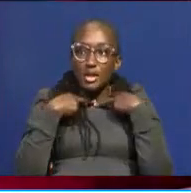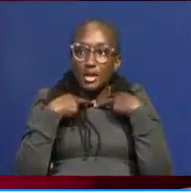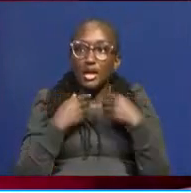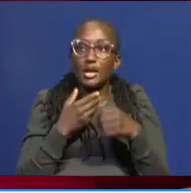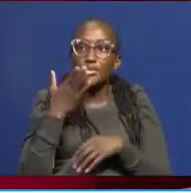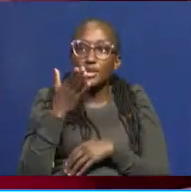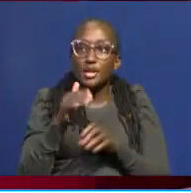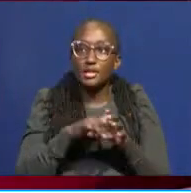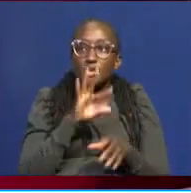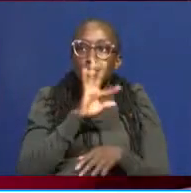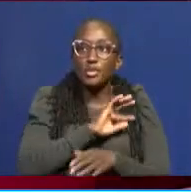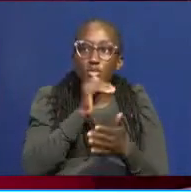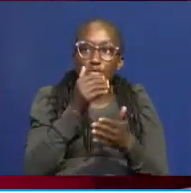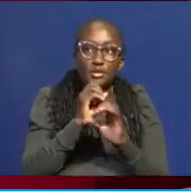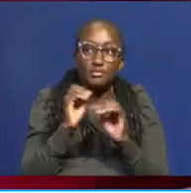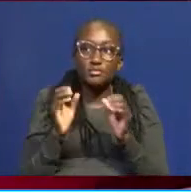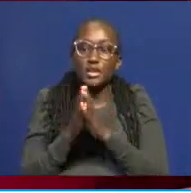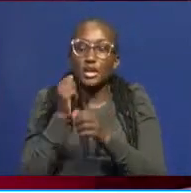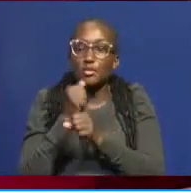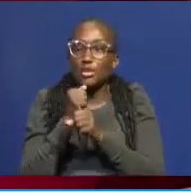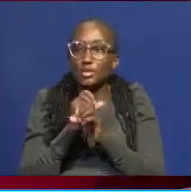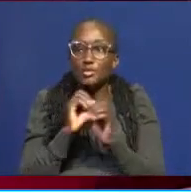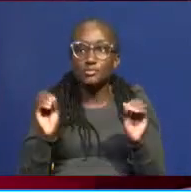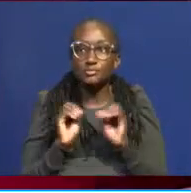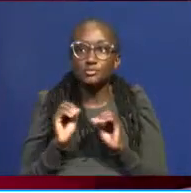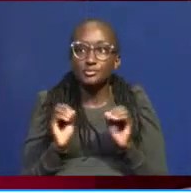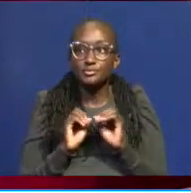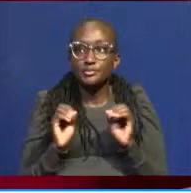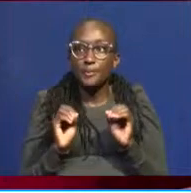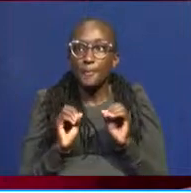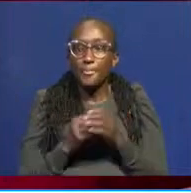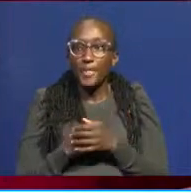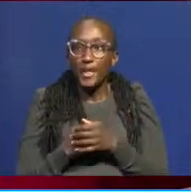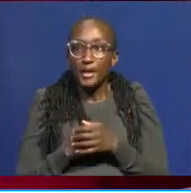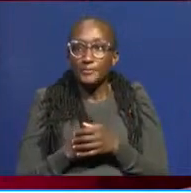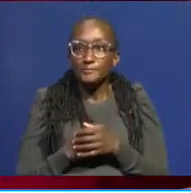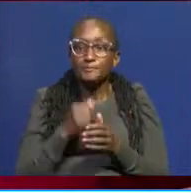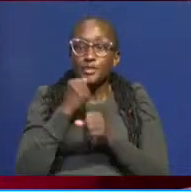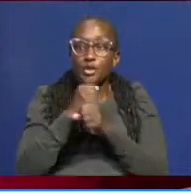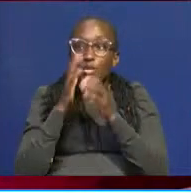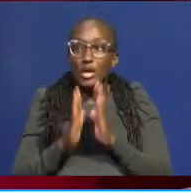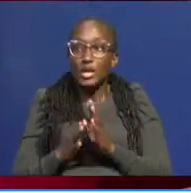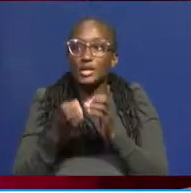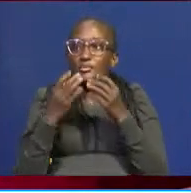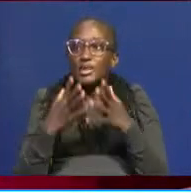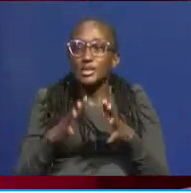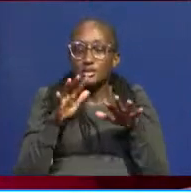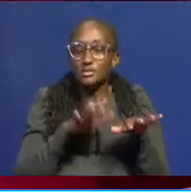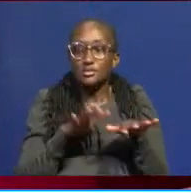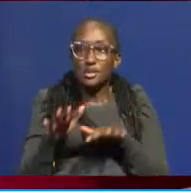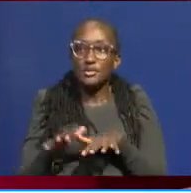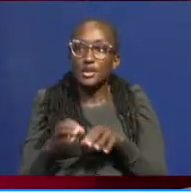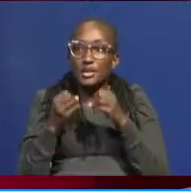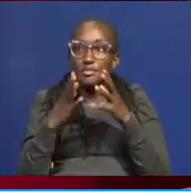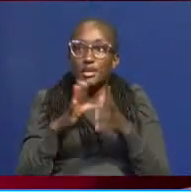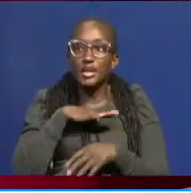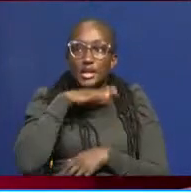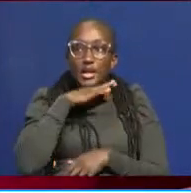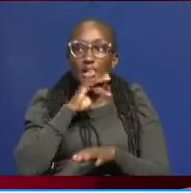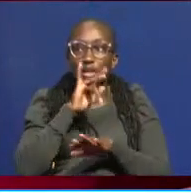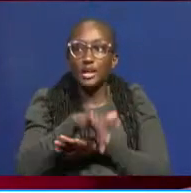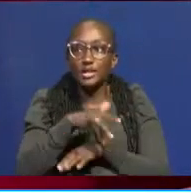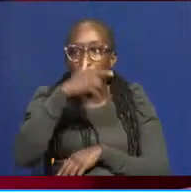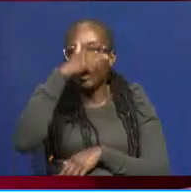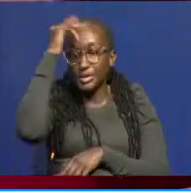pia vile vile siko katika kazi. Bwana Spika, tunaona ya kwamba wafanyikazi wengi wanapata tabu na wengi wanakufa